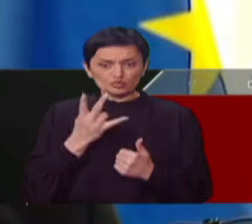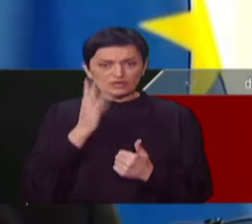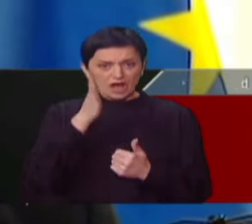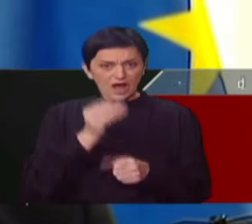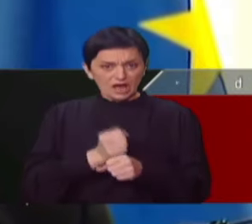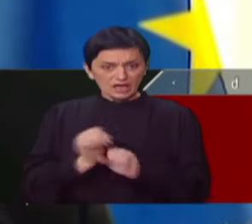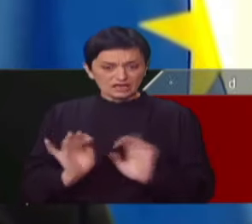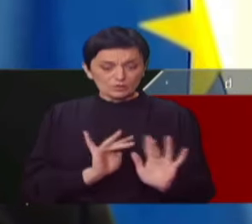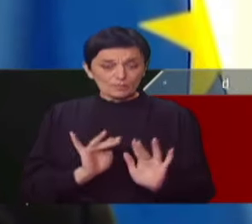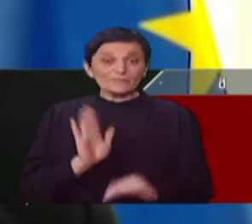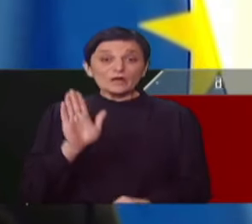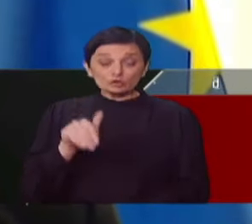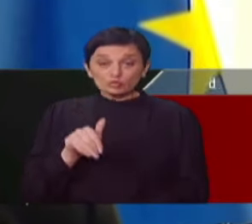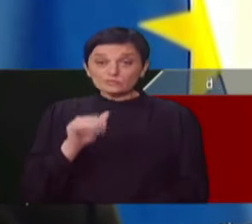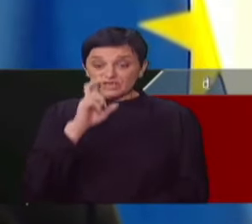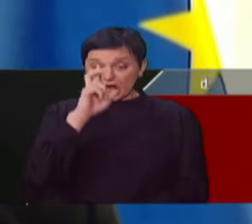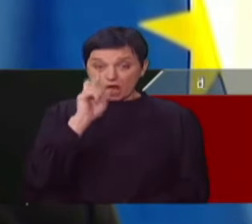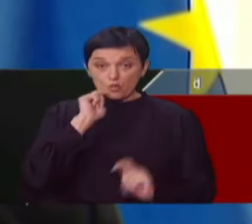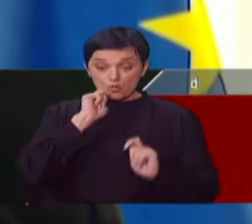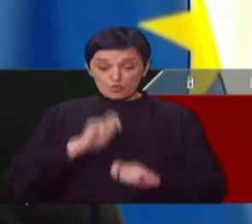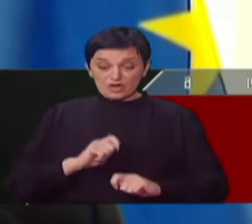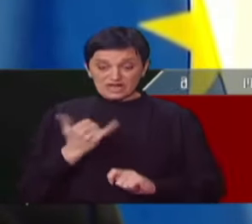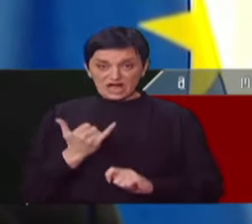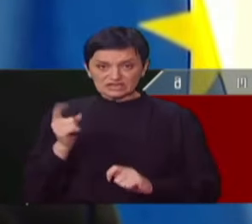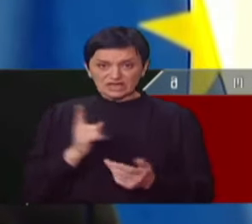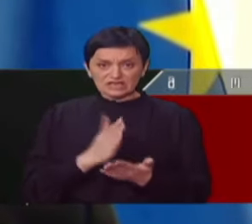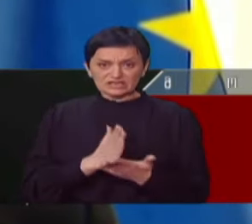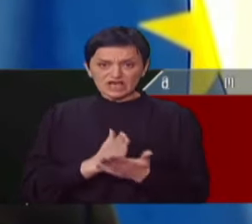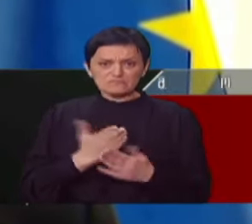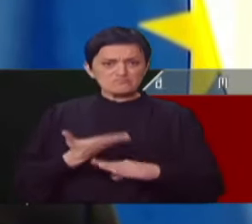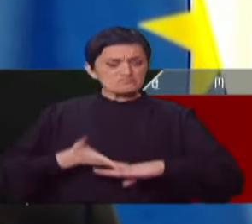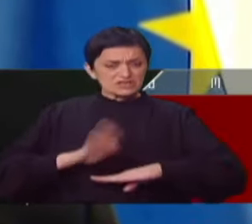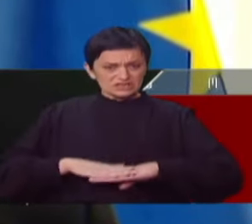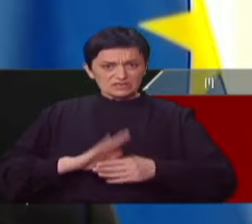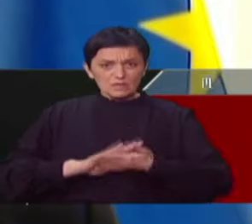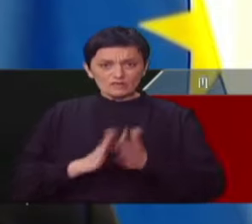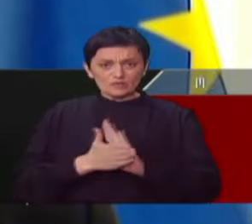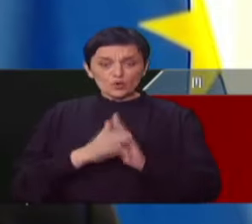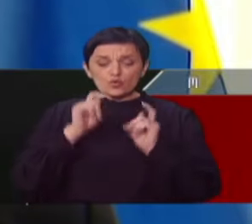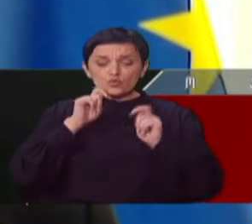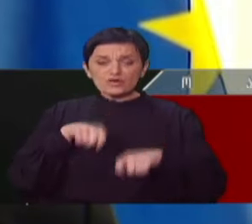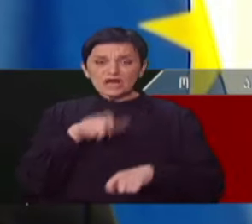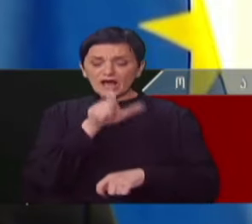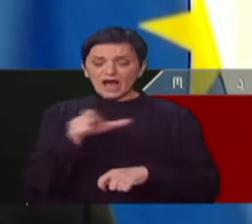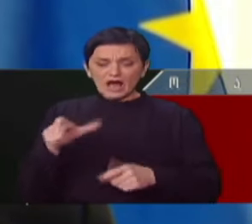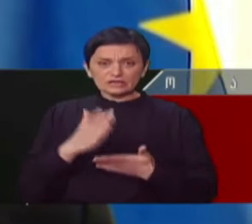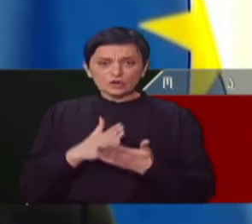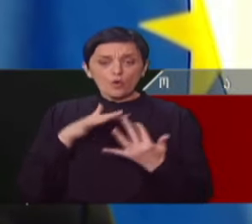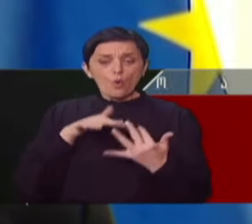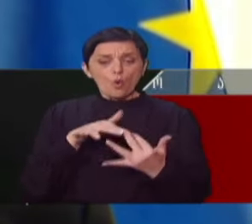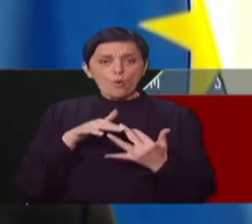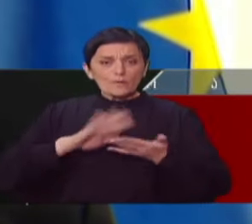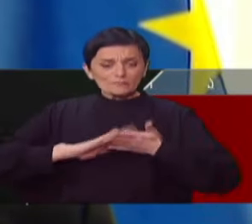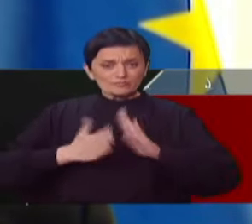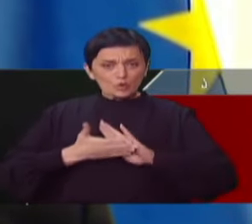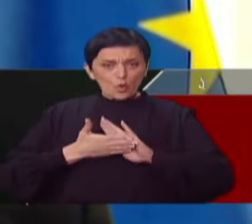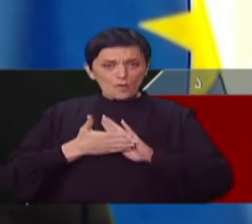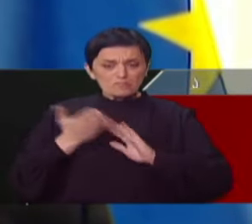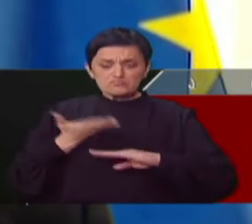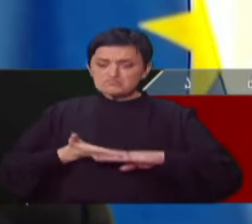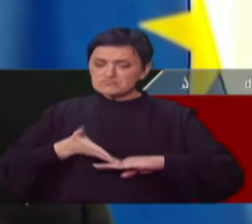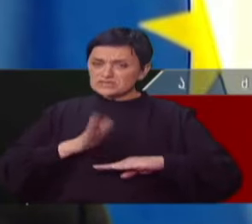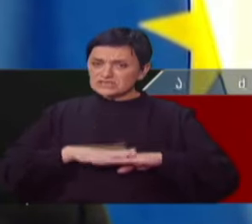ხდებოდეს. თუმცა უკრაინა დღეს არის ძალიან ძიმე ვითარებაში, უკრაინელი ხალხი არის ომის მდგომარეობაში, ძალიან